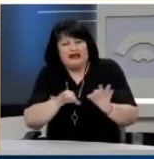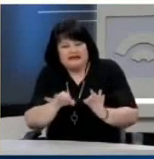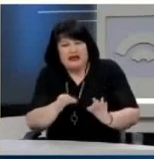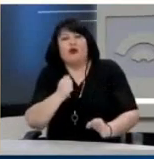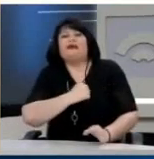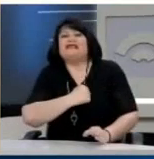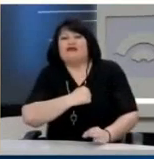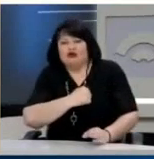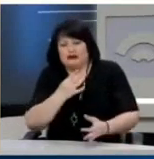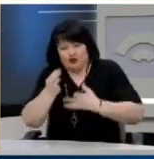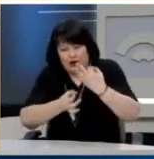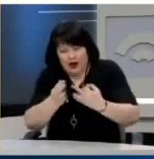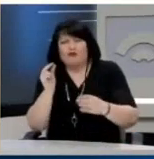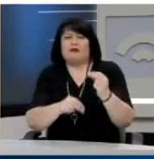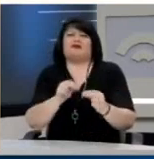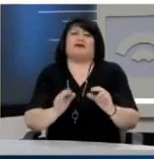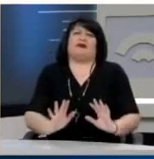Και εν διάφορη περιπτώσει,